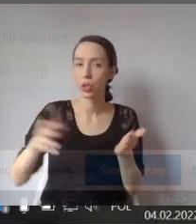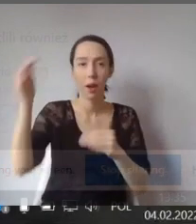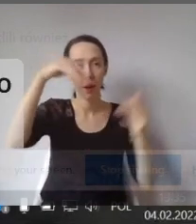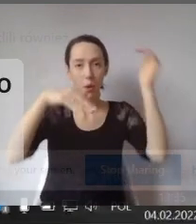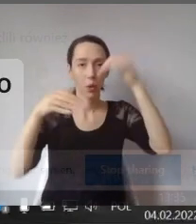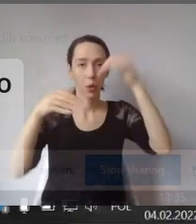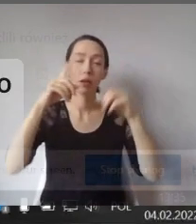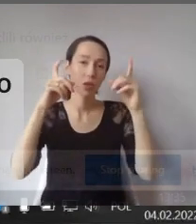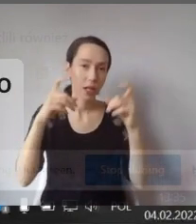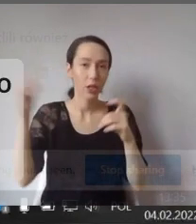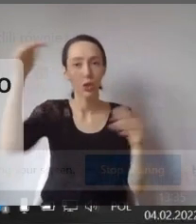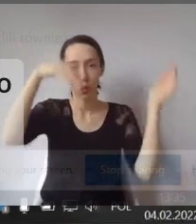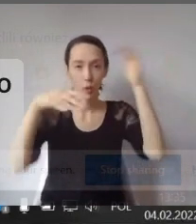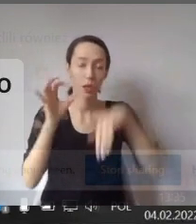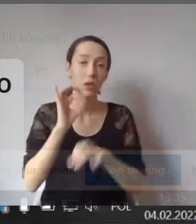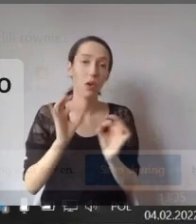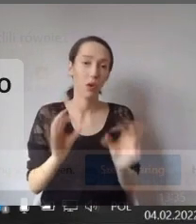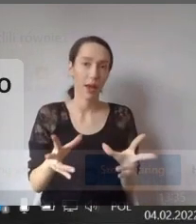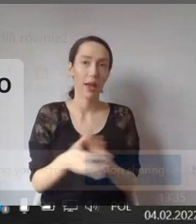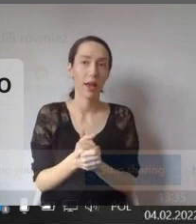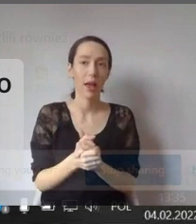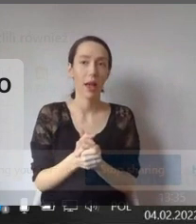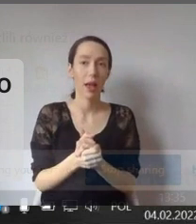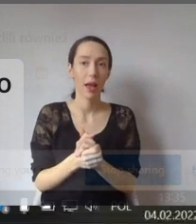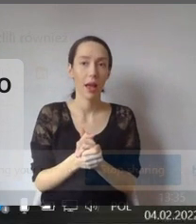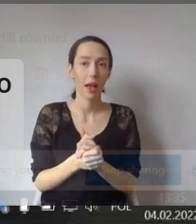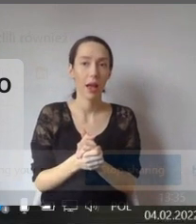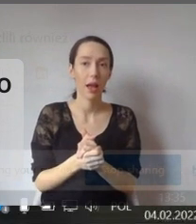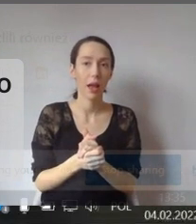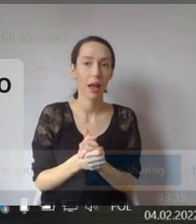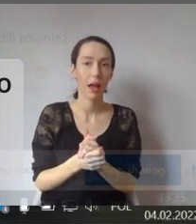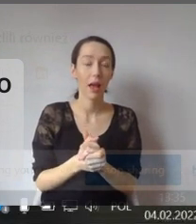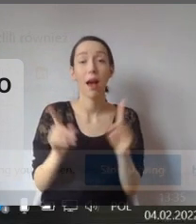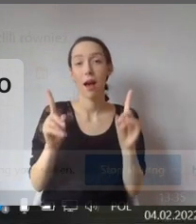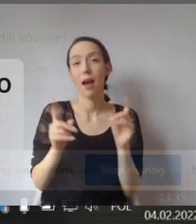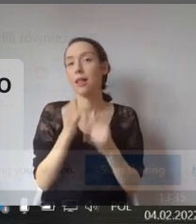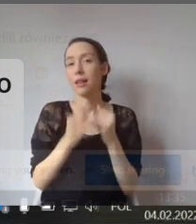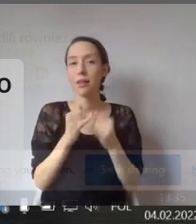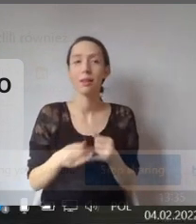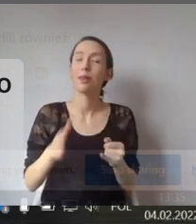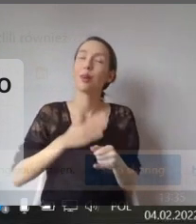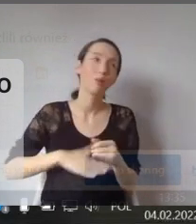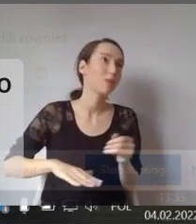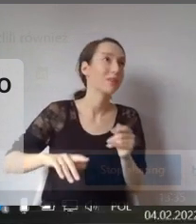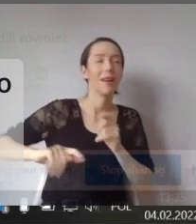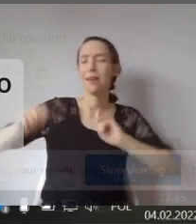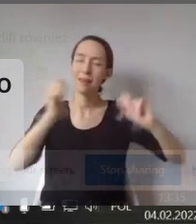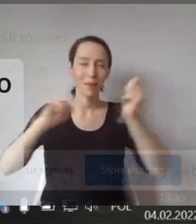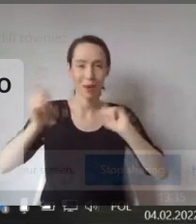okej, ale jeżeli waszym hobby jest chodzenie, nie wiem, po dyskotekach, to zdjęcie z imprezy nie będzie tutaj najlepszym